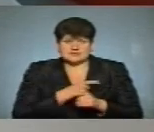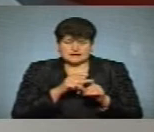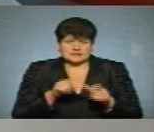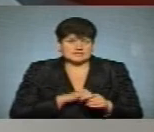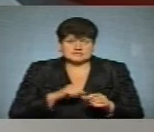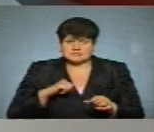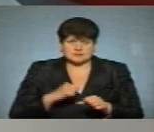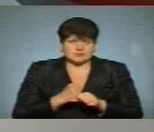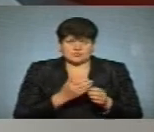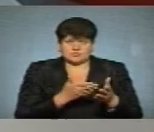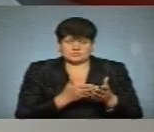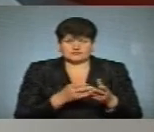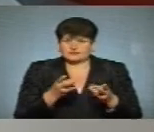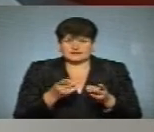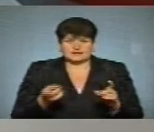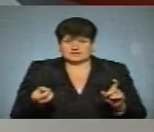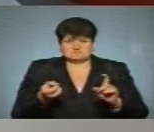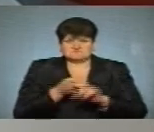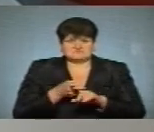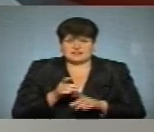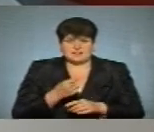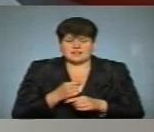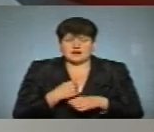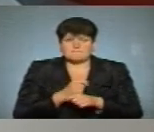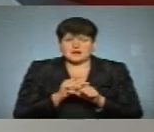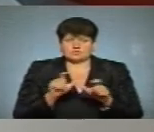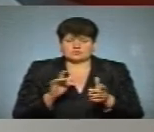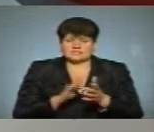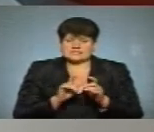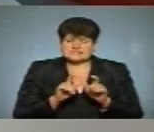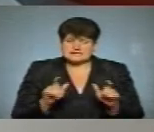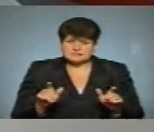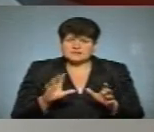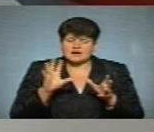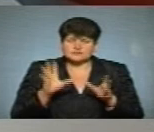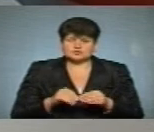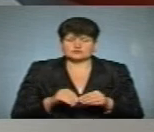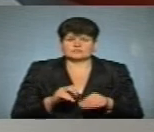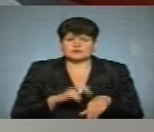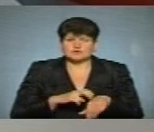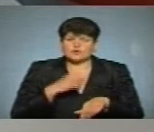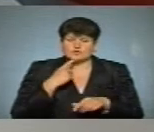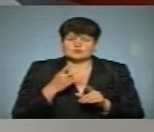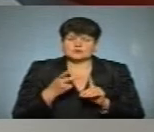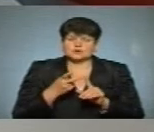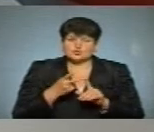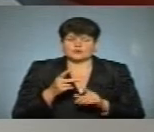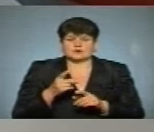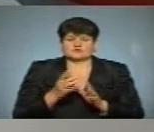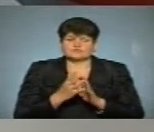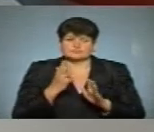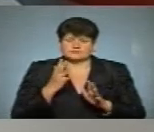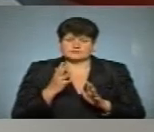самостійно робить, тому вони не пересікаються з лабораторним центром. І загалом епідеміологи прогнозують на осінь другу хвилю